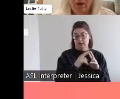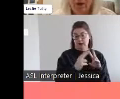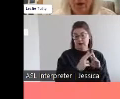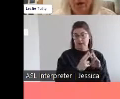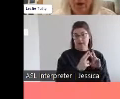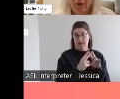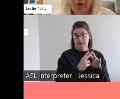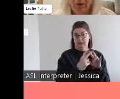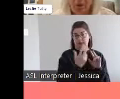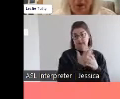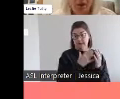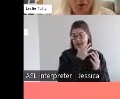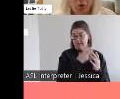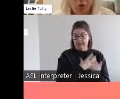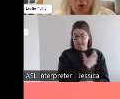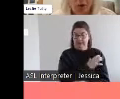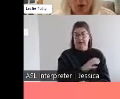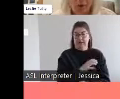des